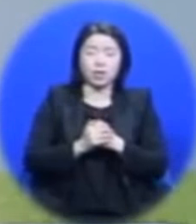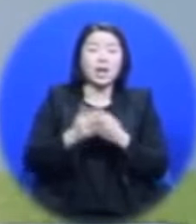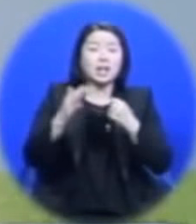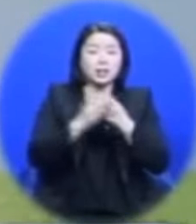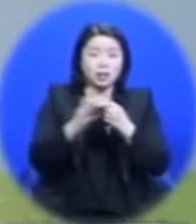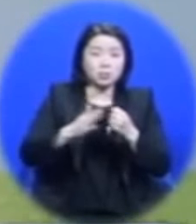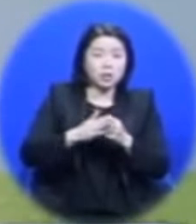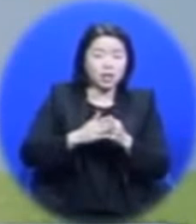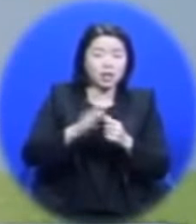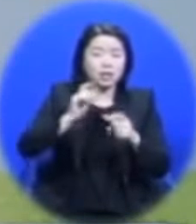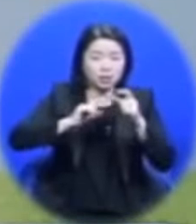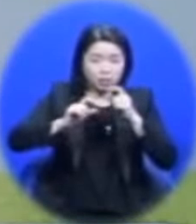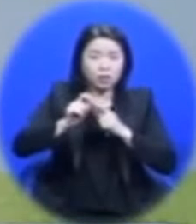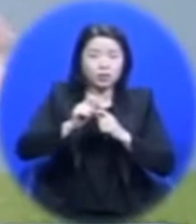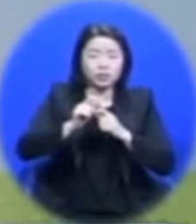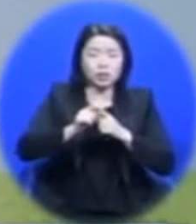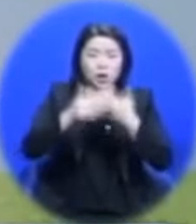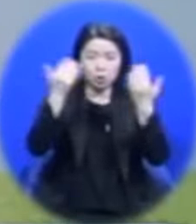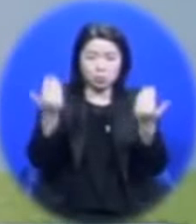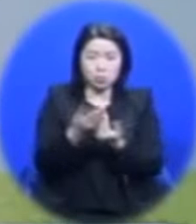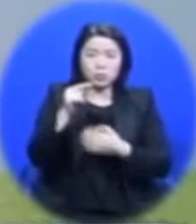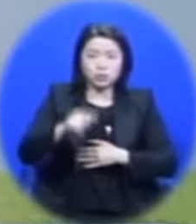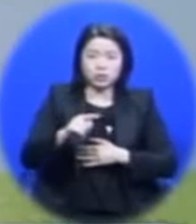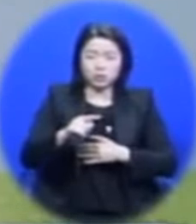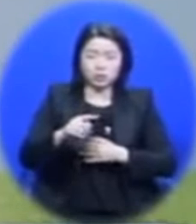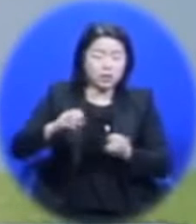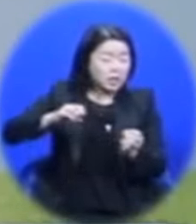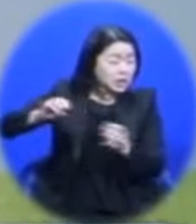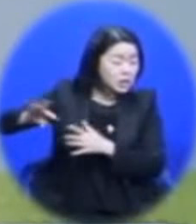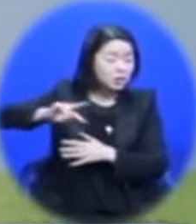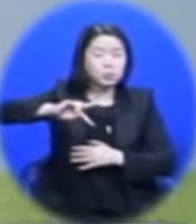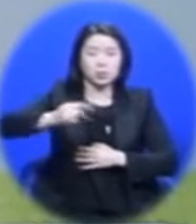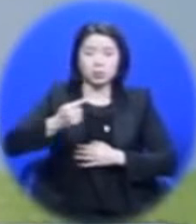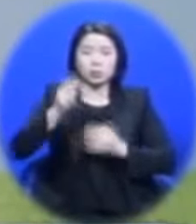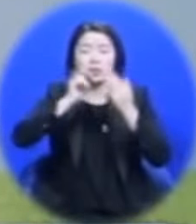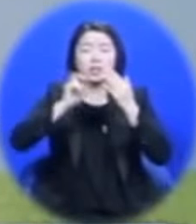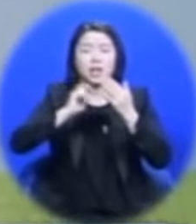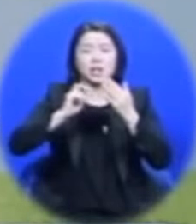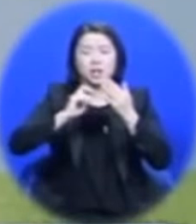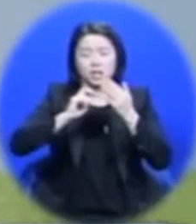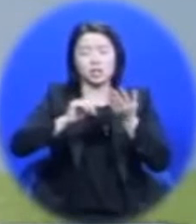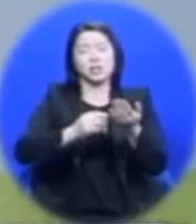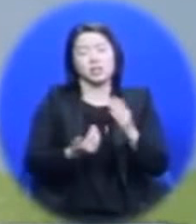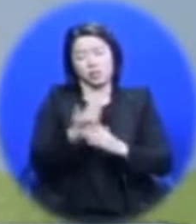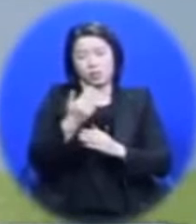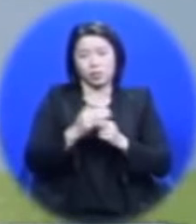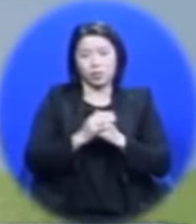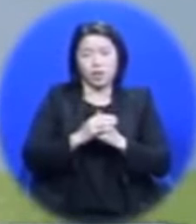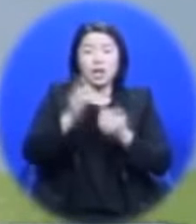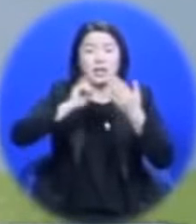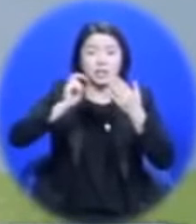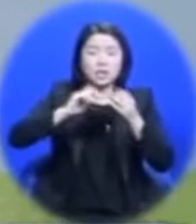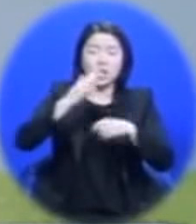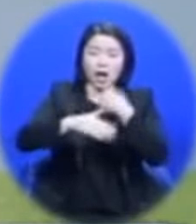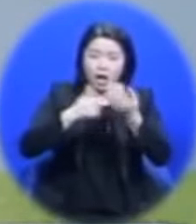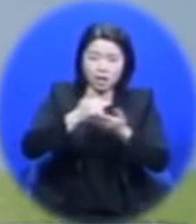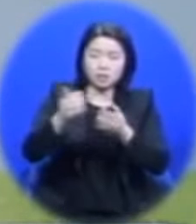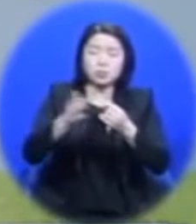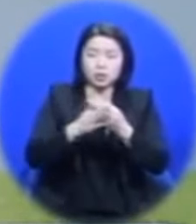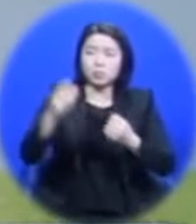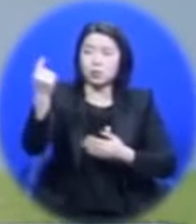그래서 심지어는 모든 것을 다 잃어버려도 찬양이 나옵니다. 찬양은 하나님 때문에 오는 것이기